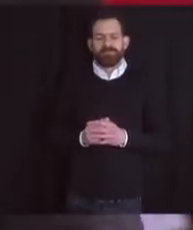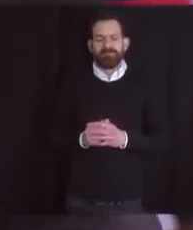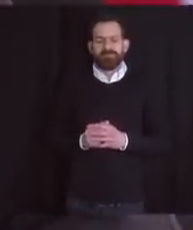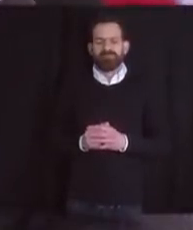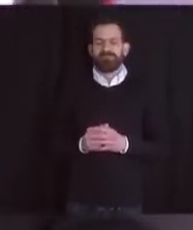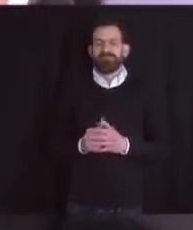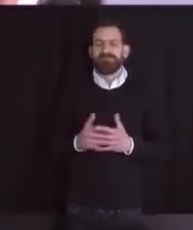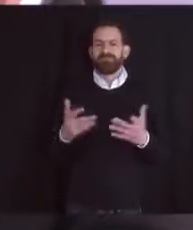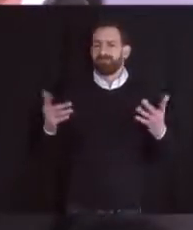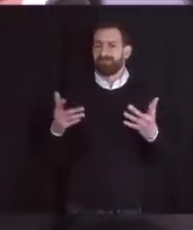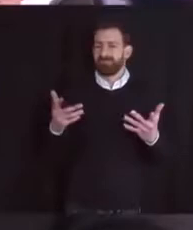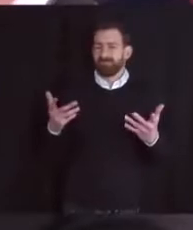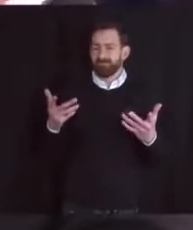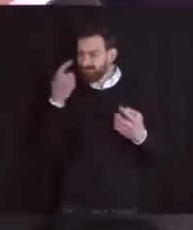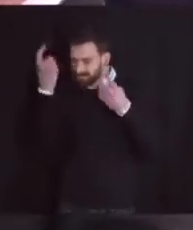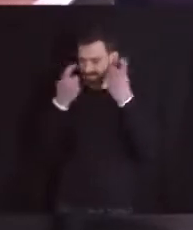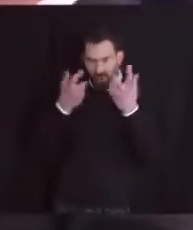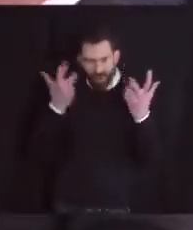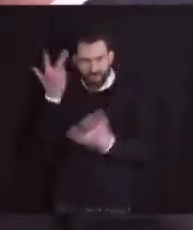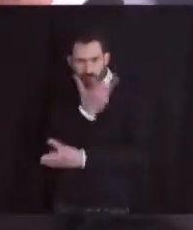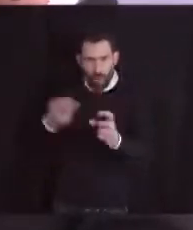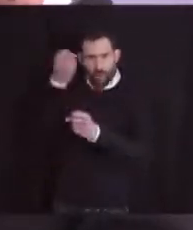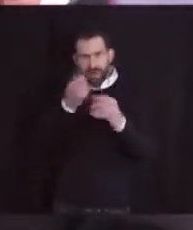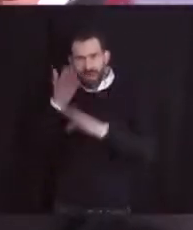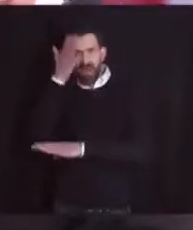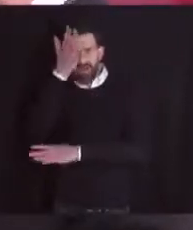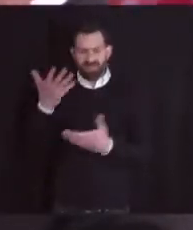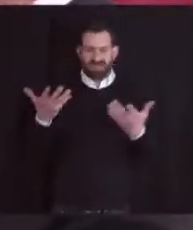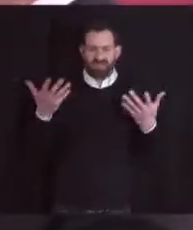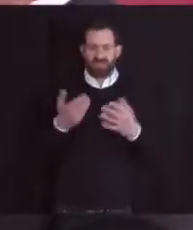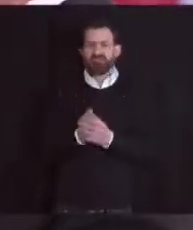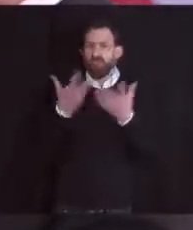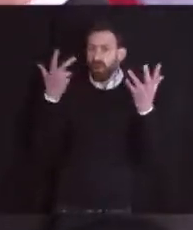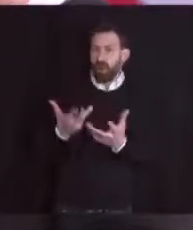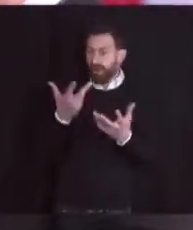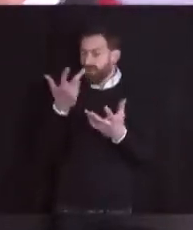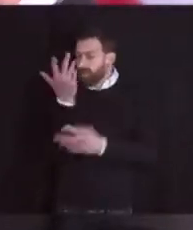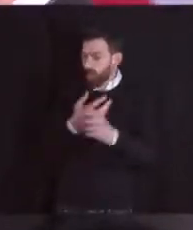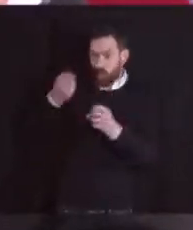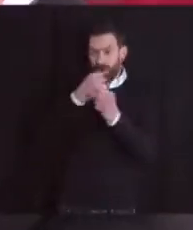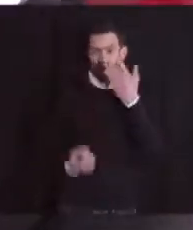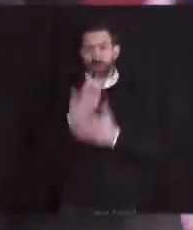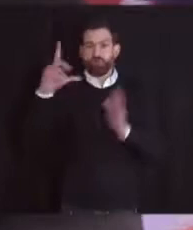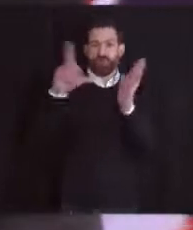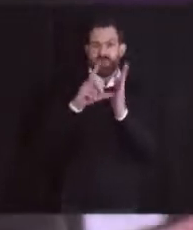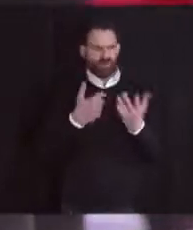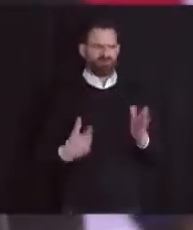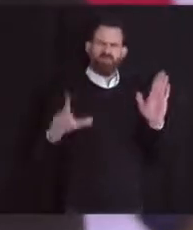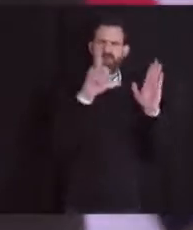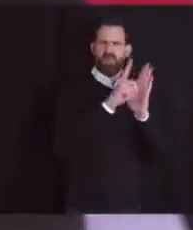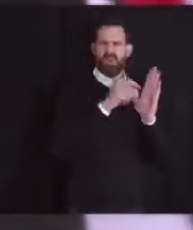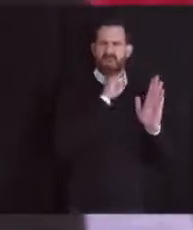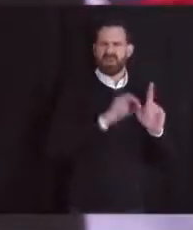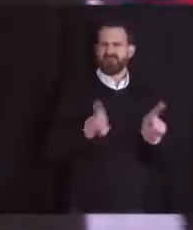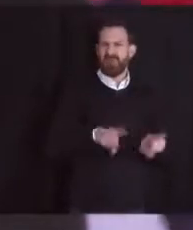dessiné les purs d'un monde nouveau, où de telles lois ne feraient plus la loi parce